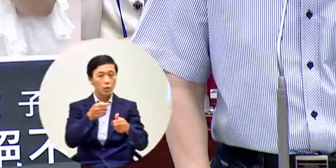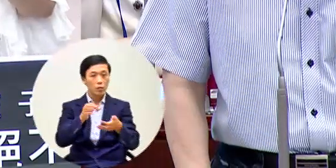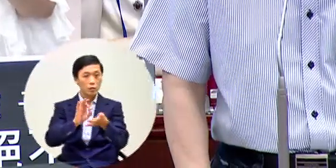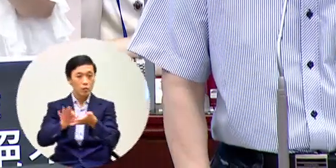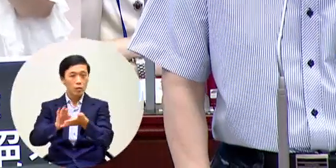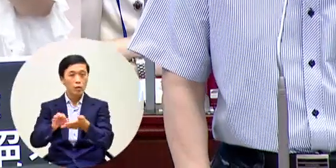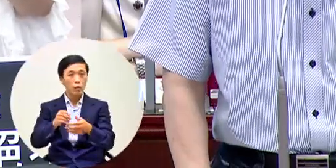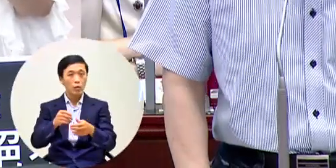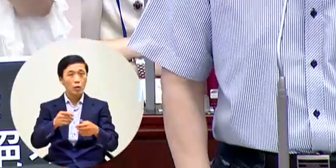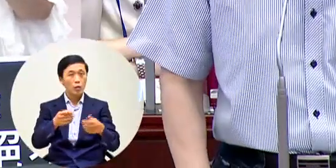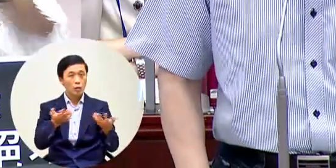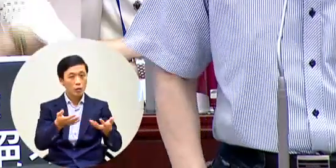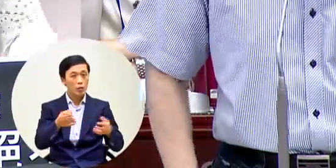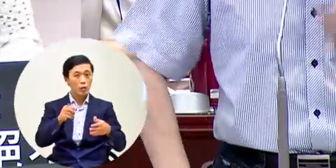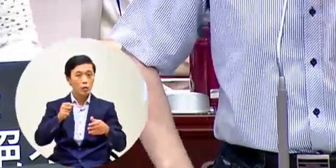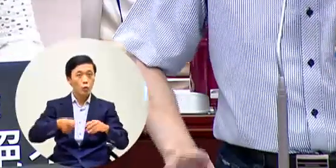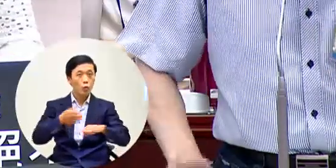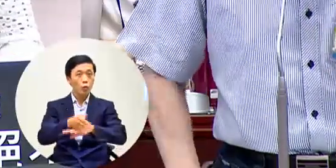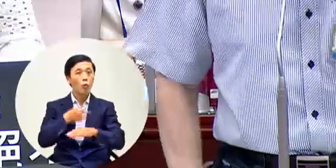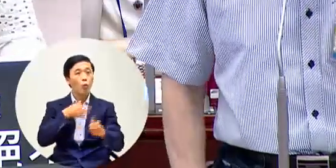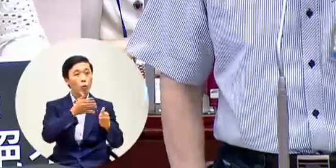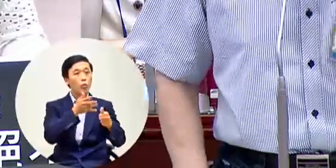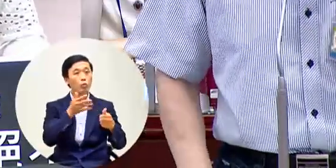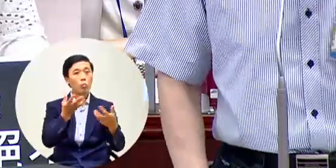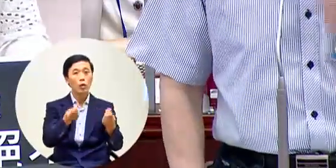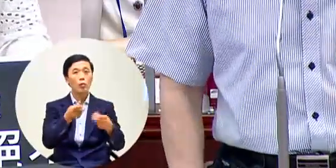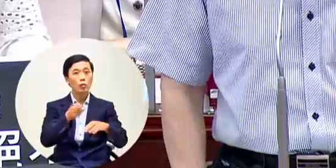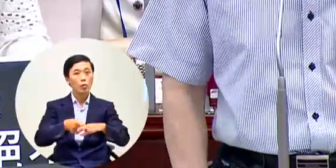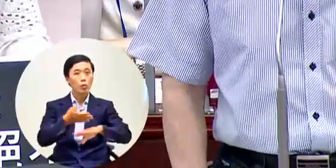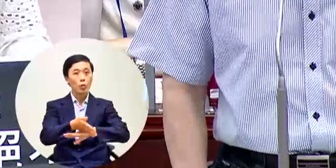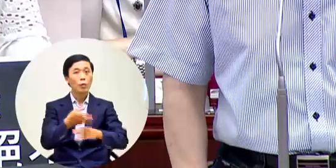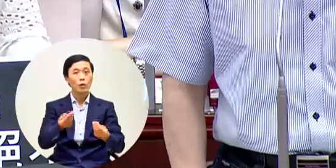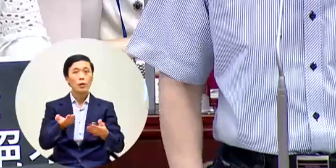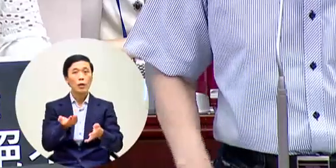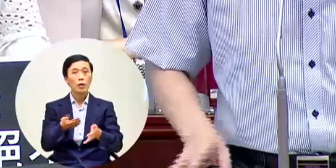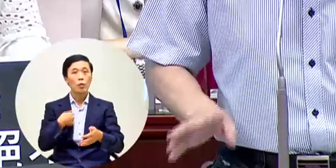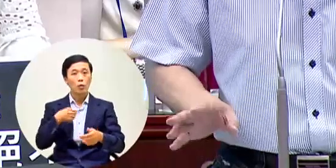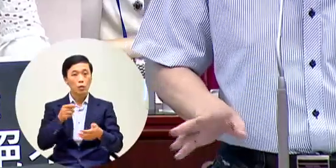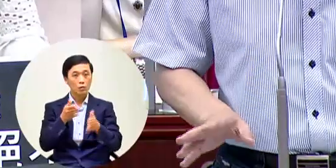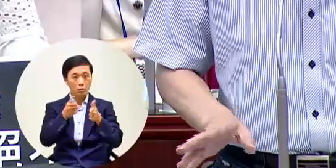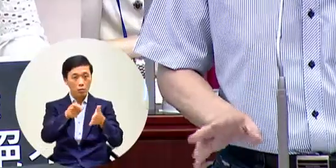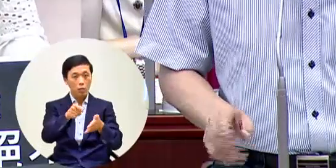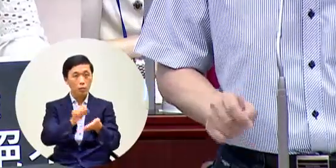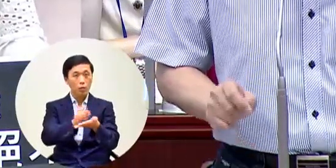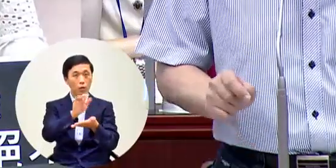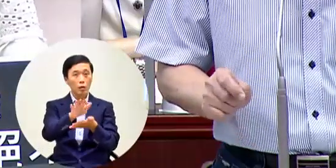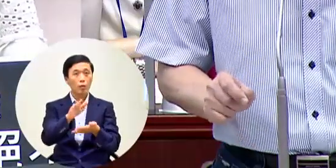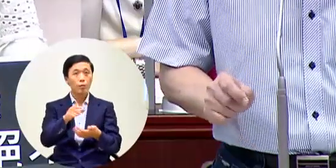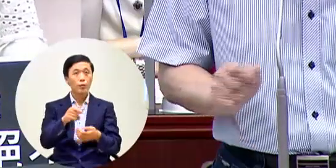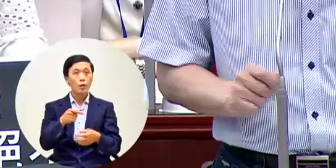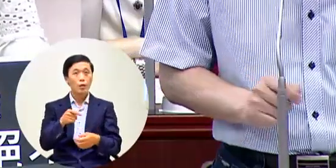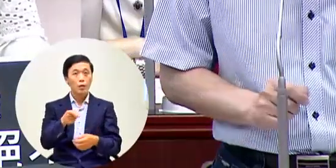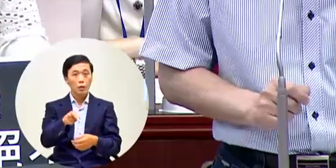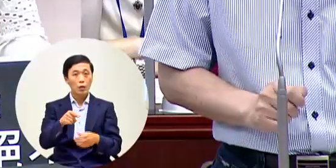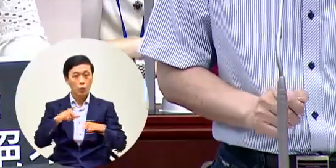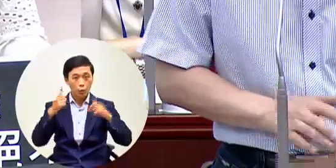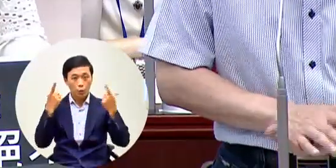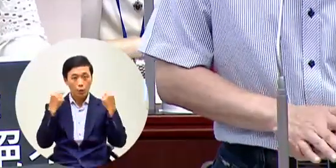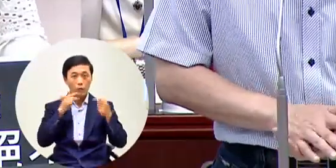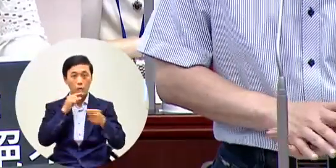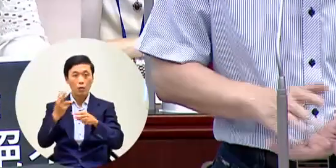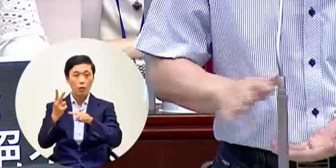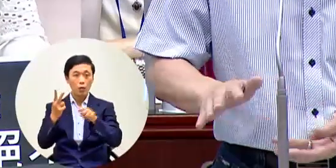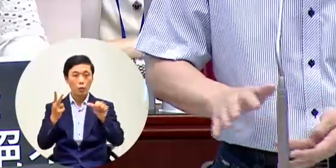过了吗？通过。可是那天我问说没有啊。 没有，那刚刚哈，那我跟报告一下，就是 刚刚 感受说，因为它本来是2.95公尺，